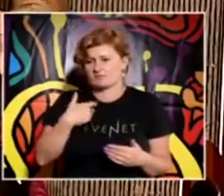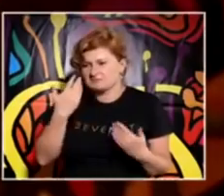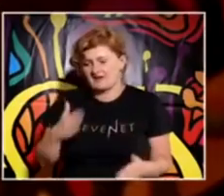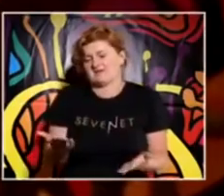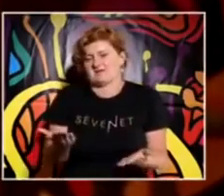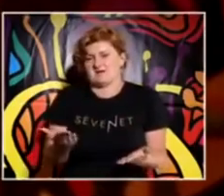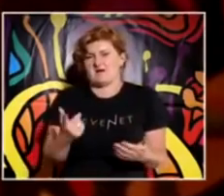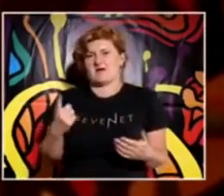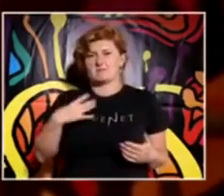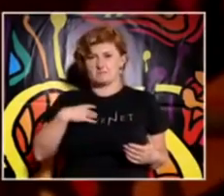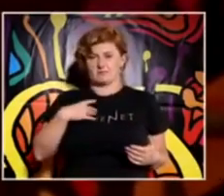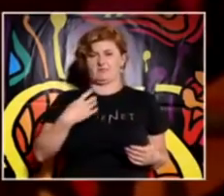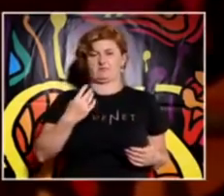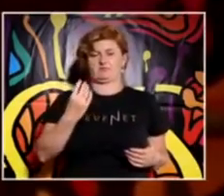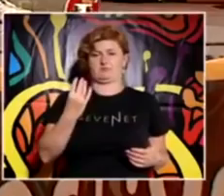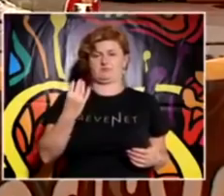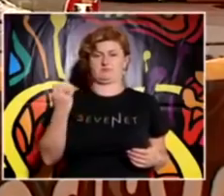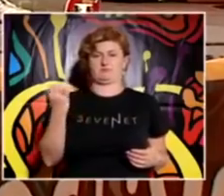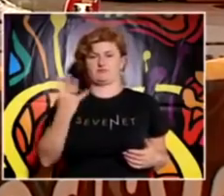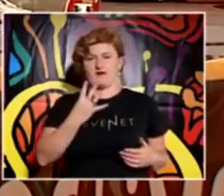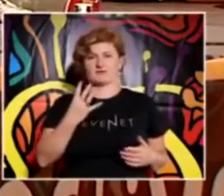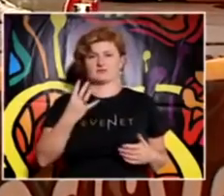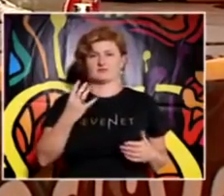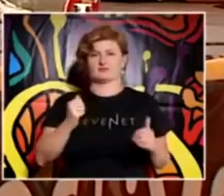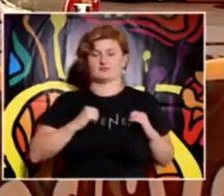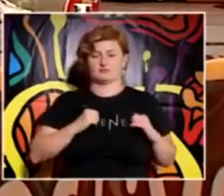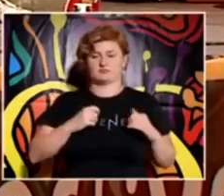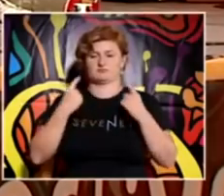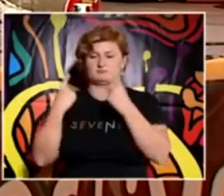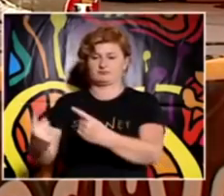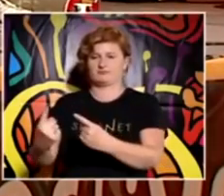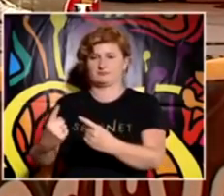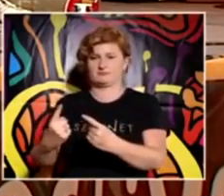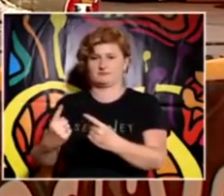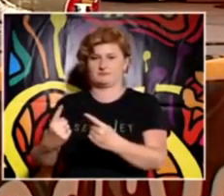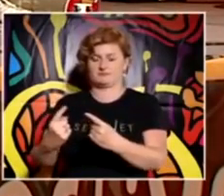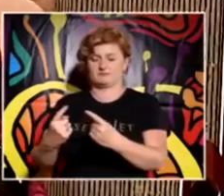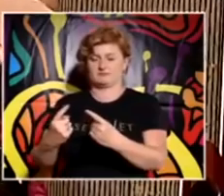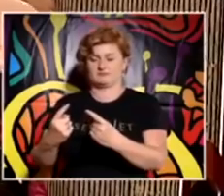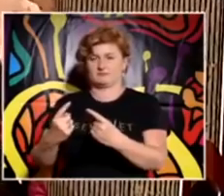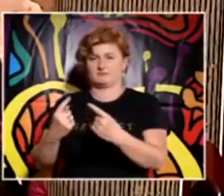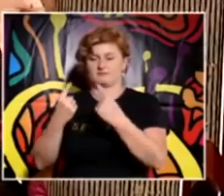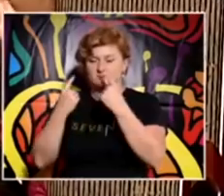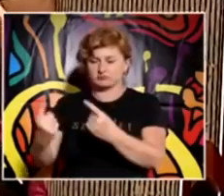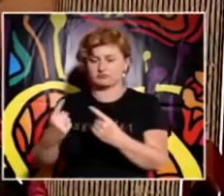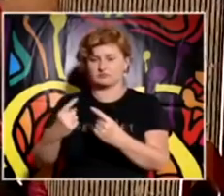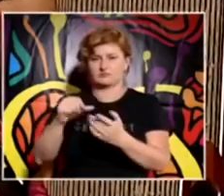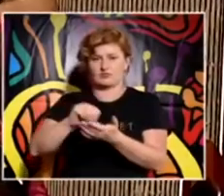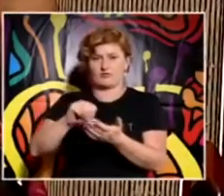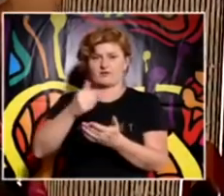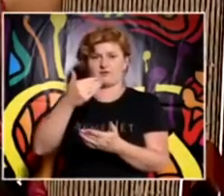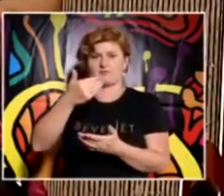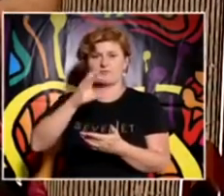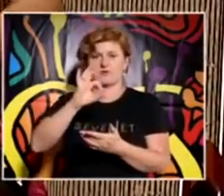turystą i stwierdziliśmy, że koniec z tego. Zostawił nas na środku Mongolii, szukaliśmy na biegu nowego i słuchajcie, też da się. Jakby nie ma tak naprawdę